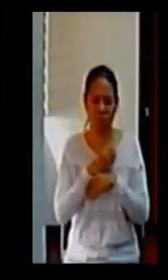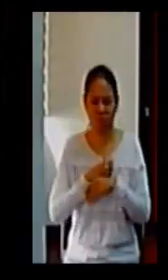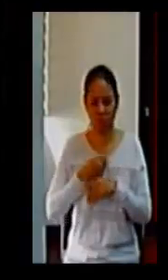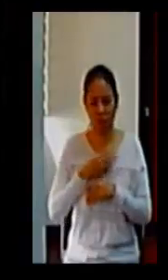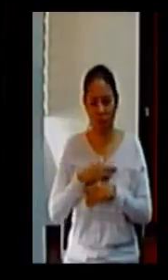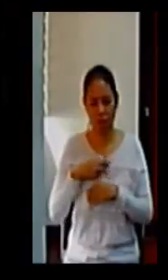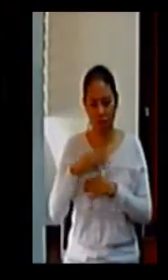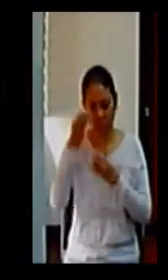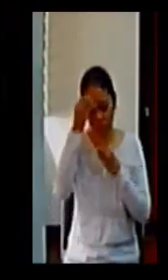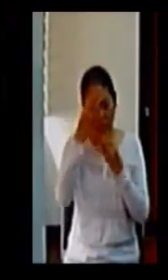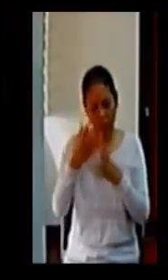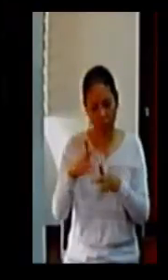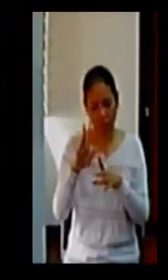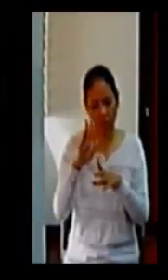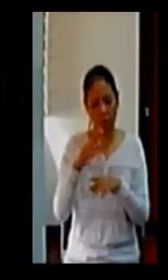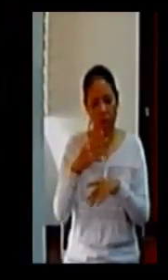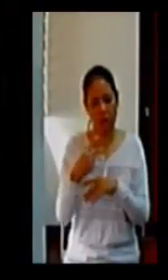I have